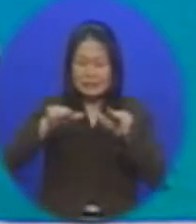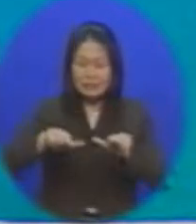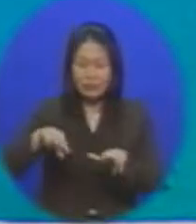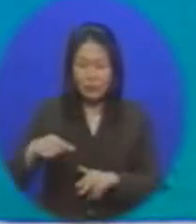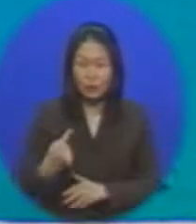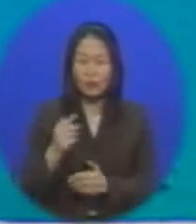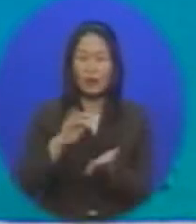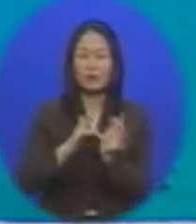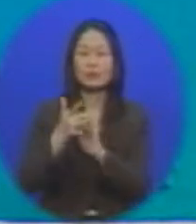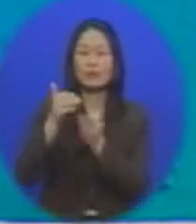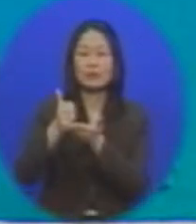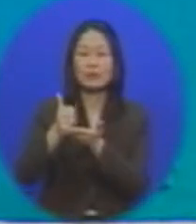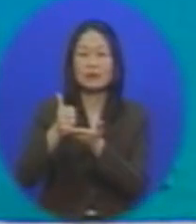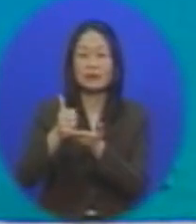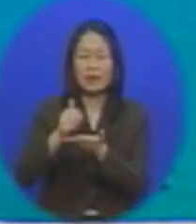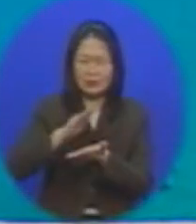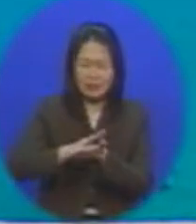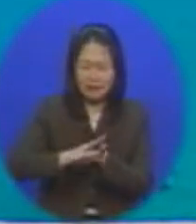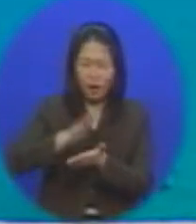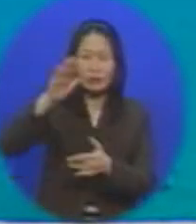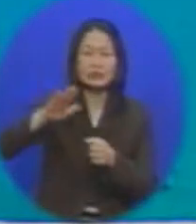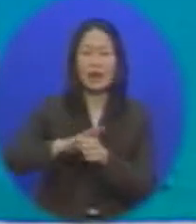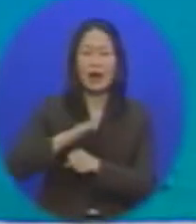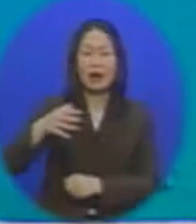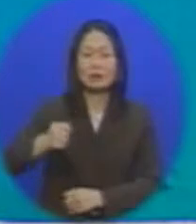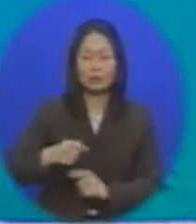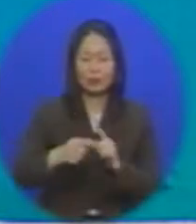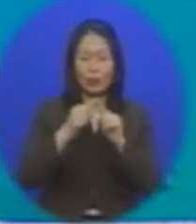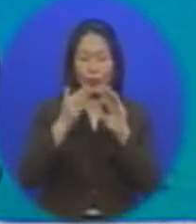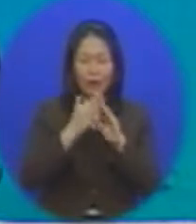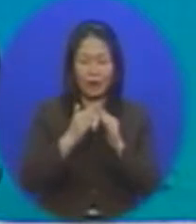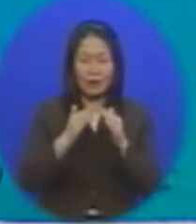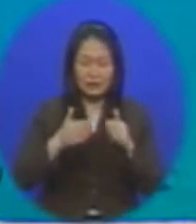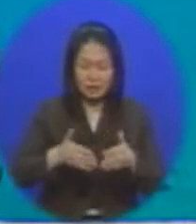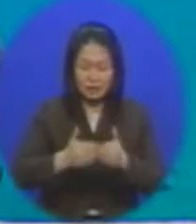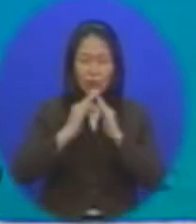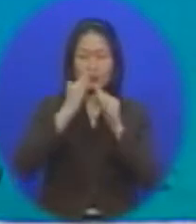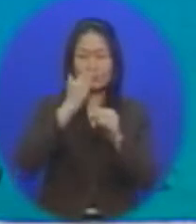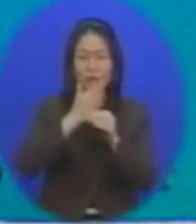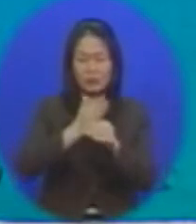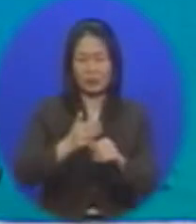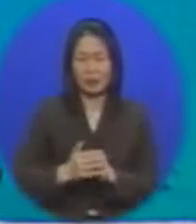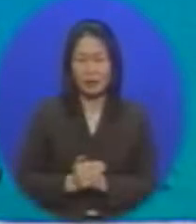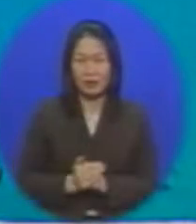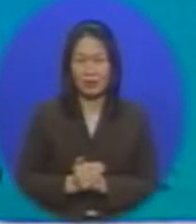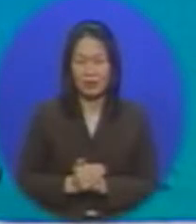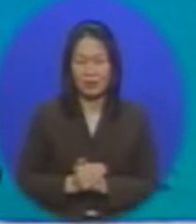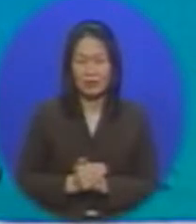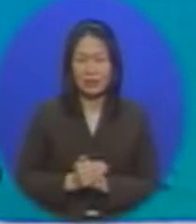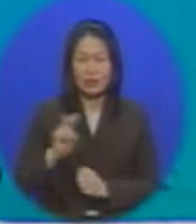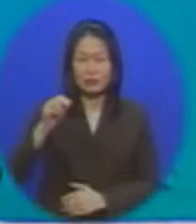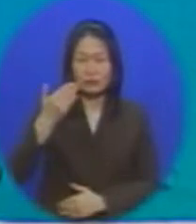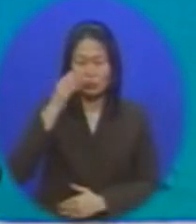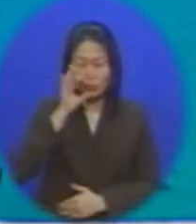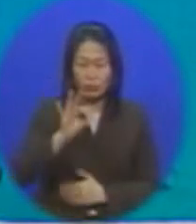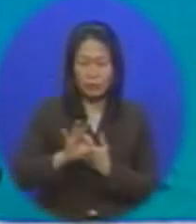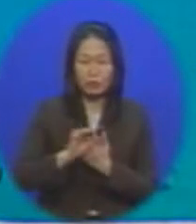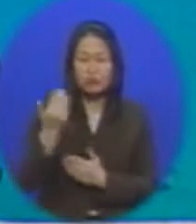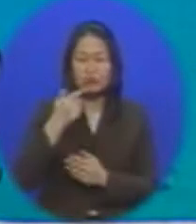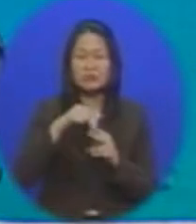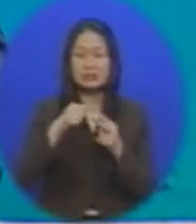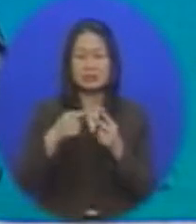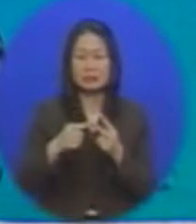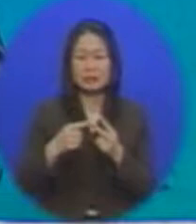예수님은 뜨거운 사랑으로 교회를 세워 가고 계세요 29 제대 보면 누구든지 언제나